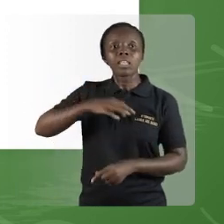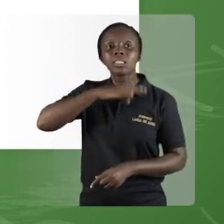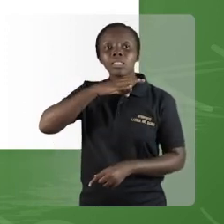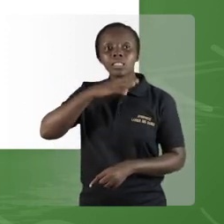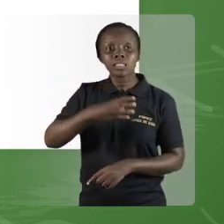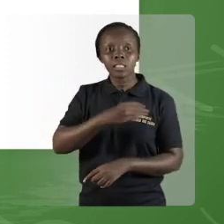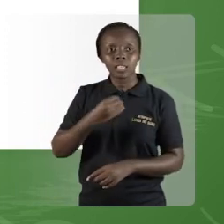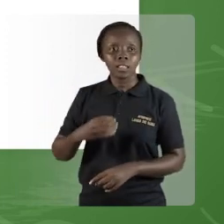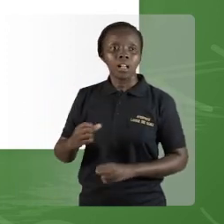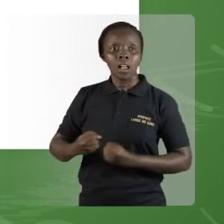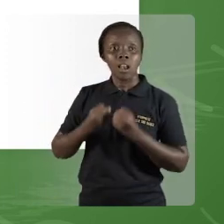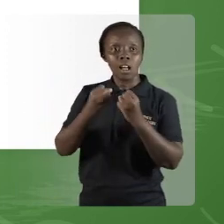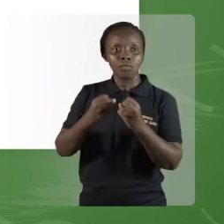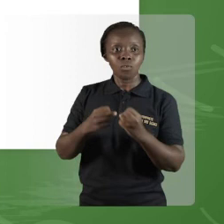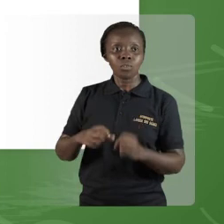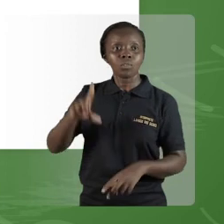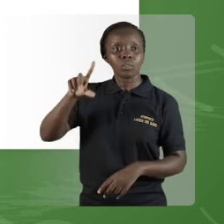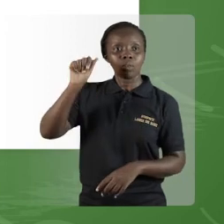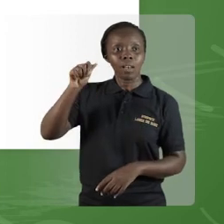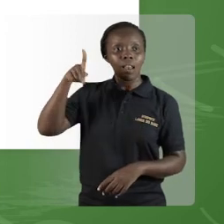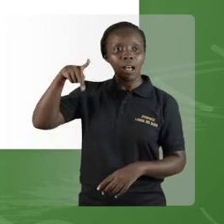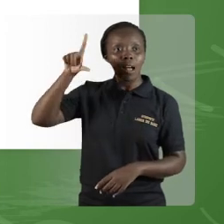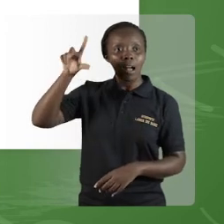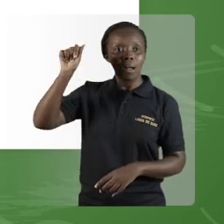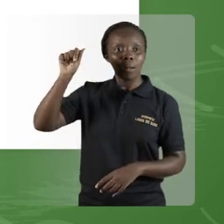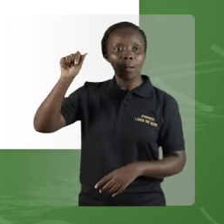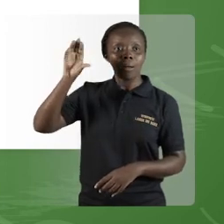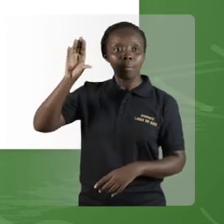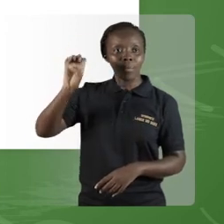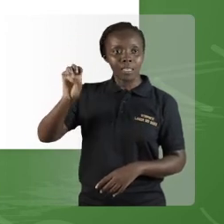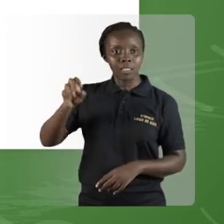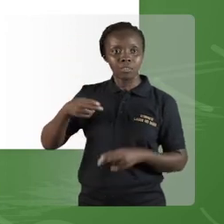et la force de Laplace qu'on va noter ici, F.